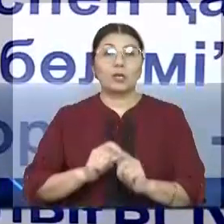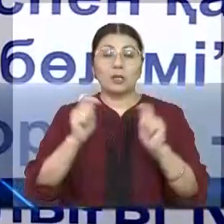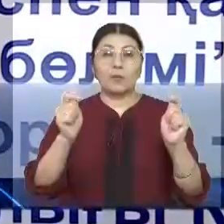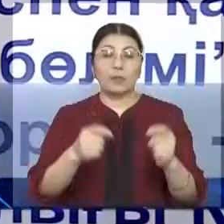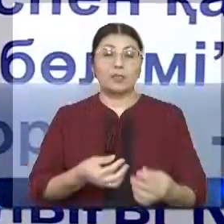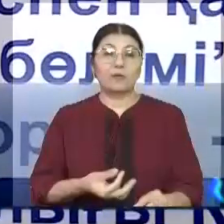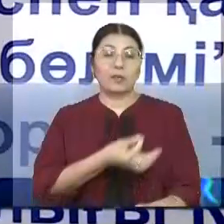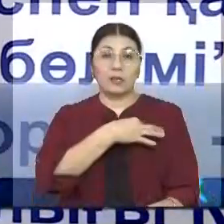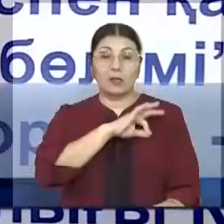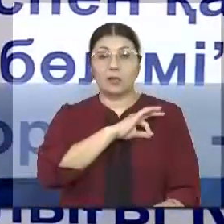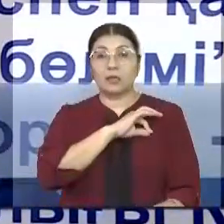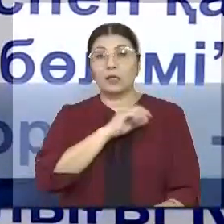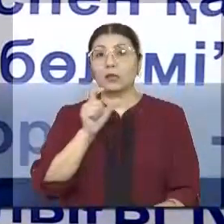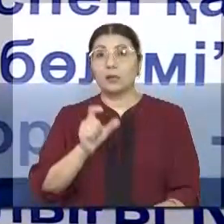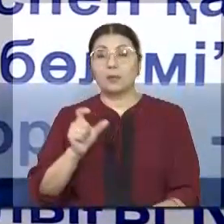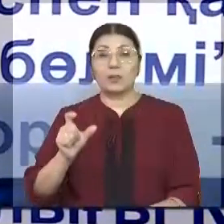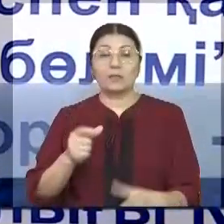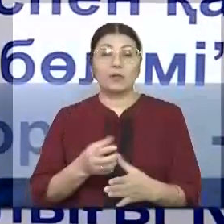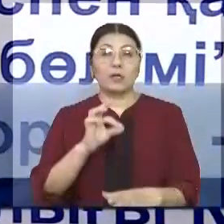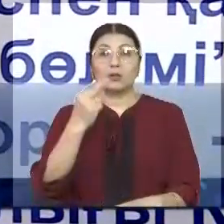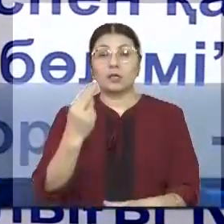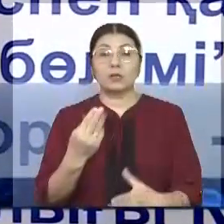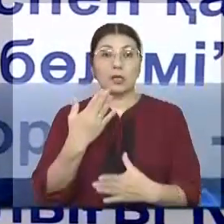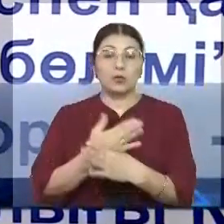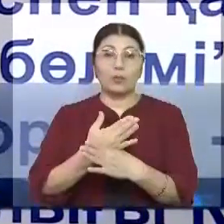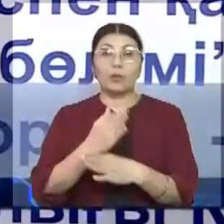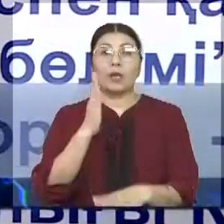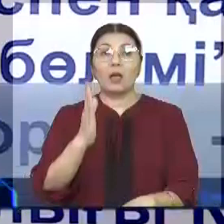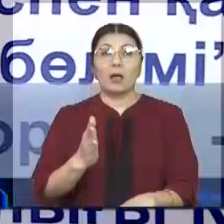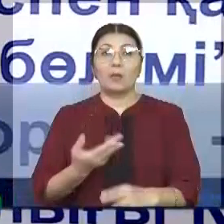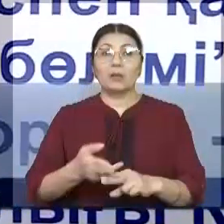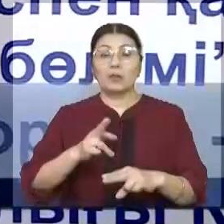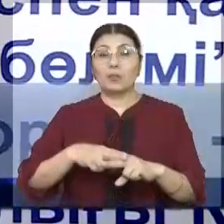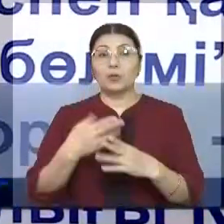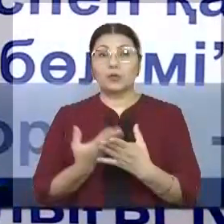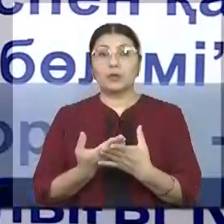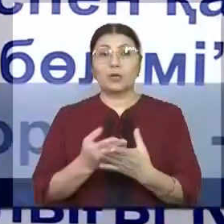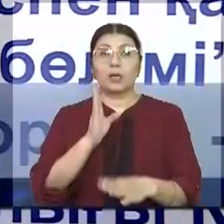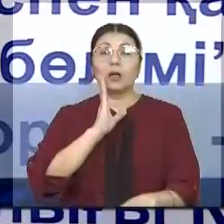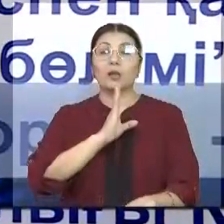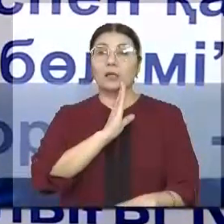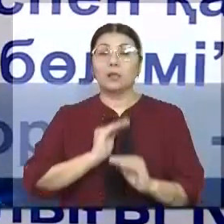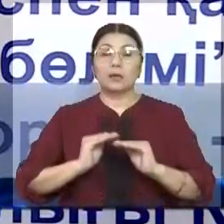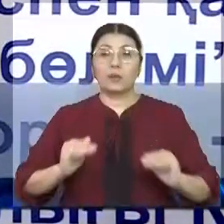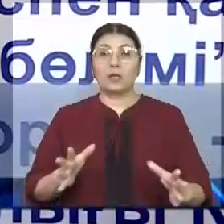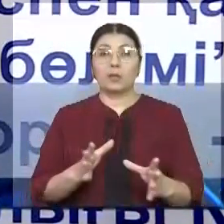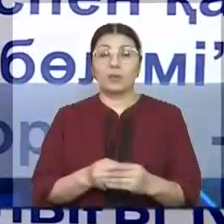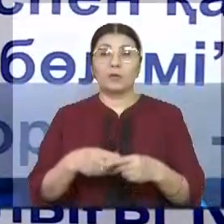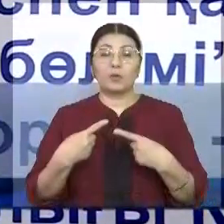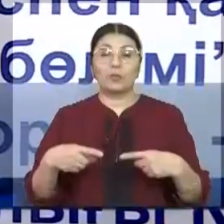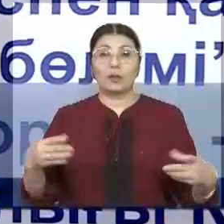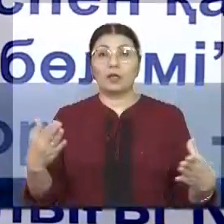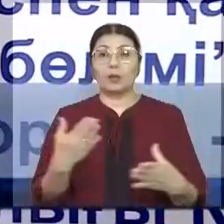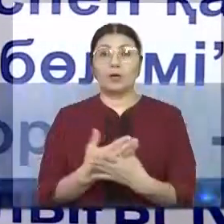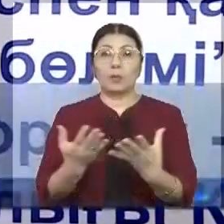заңгерлік, психологиялық, әлеуметтік көмек көрсетіліп жатыр. Бұл жерде аналар балалармен көптеген көмек